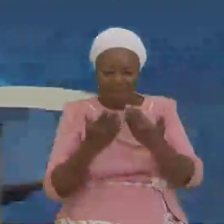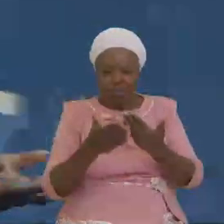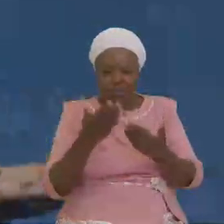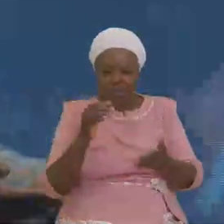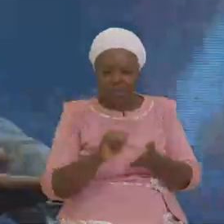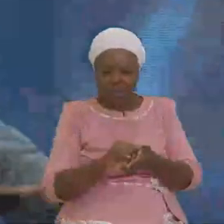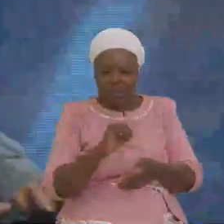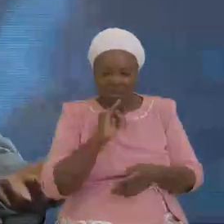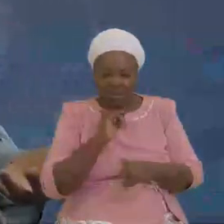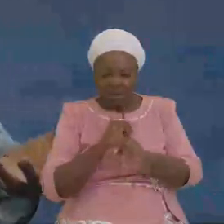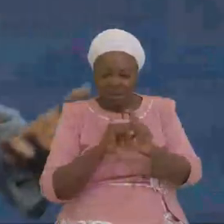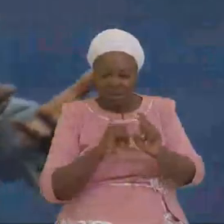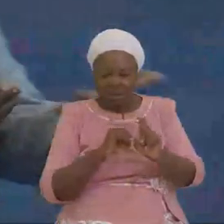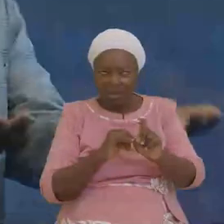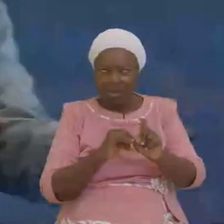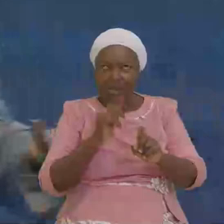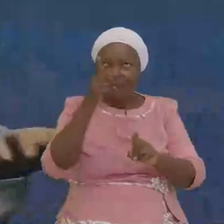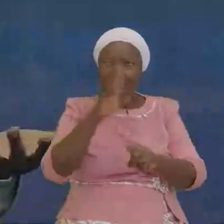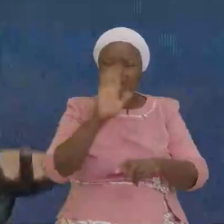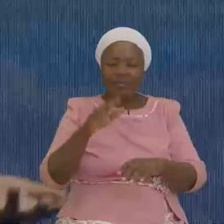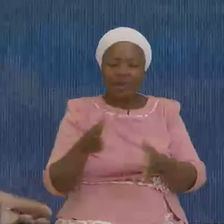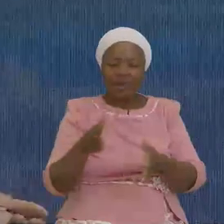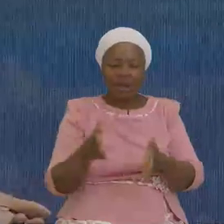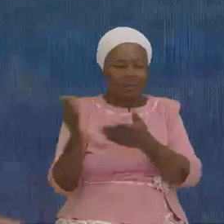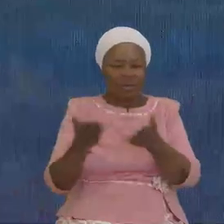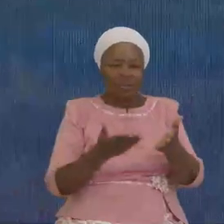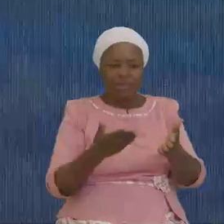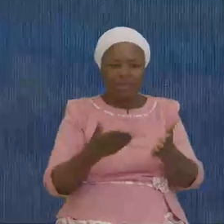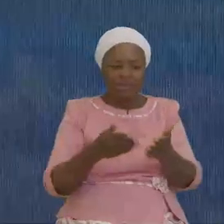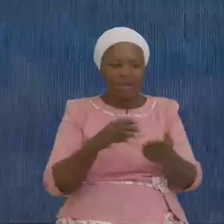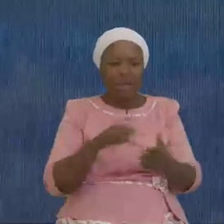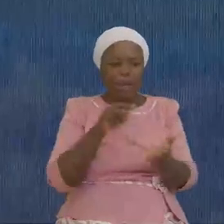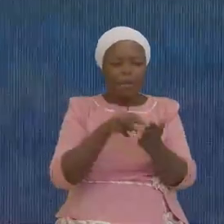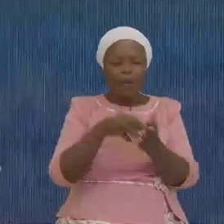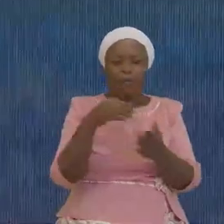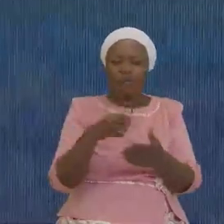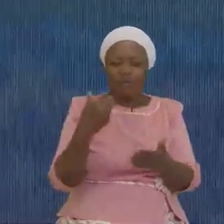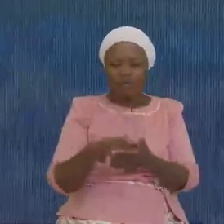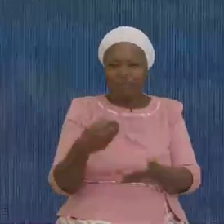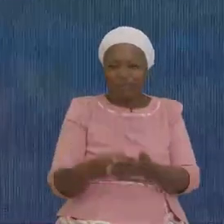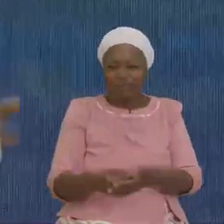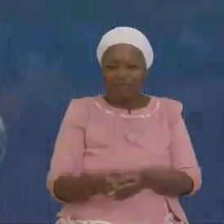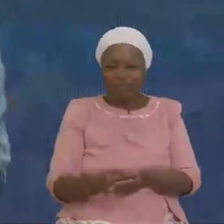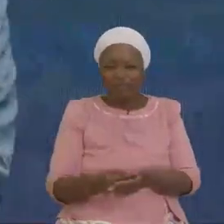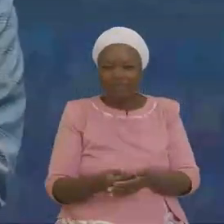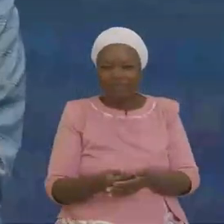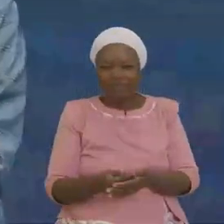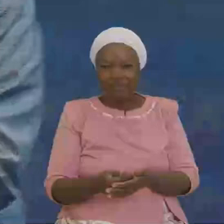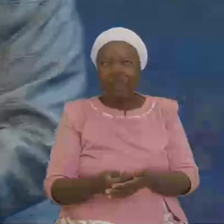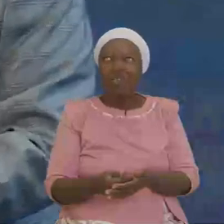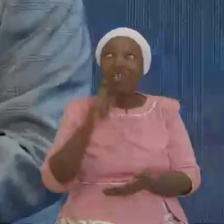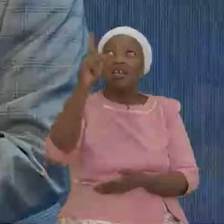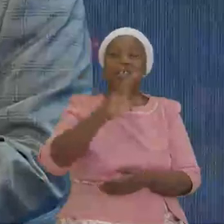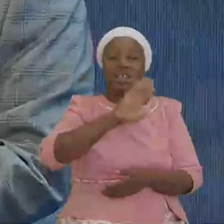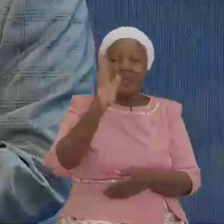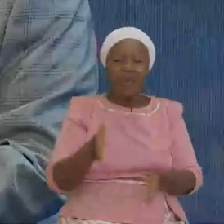Est-ce si simple que ça? Il ne t'a pas dit d'aller apporter des milliers de